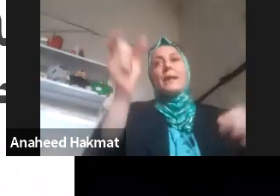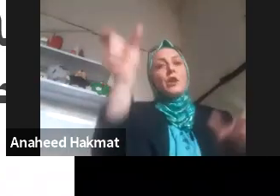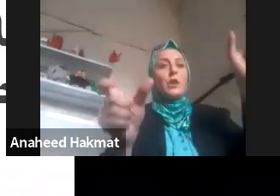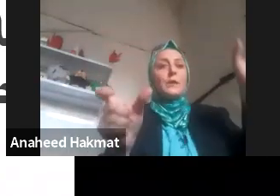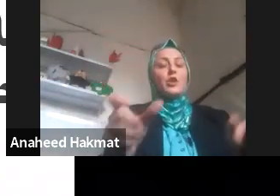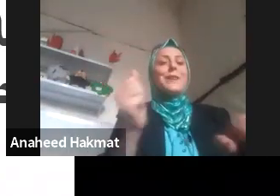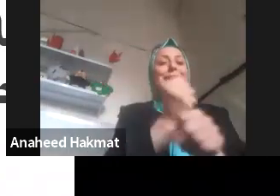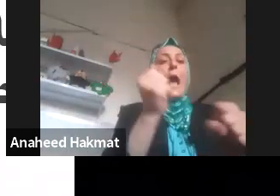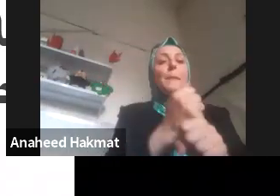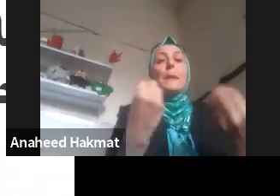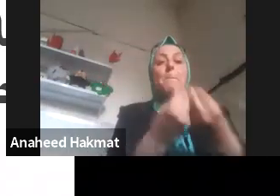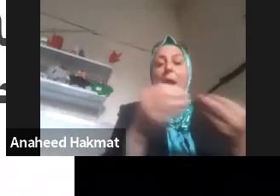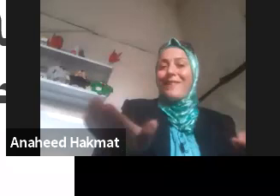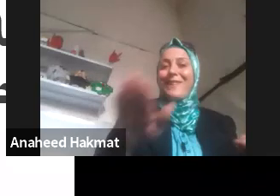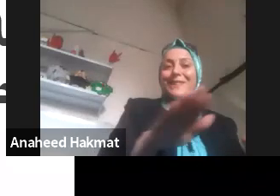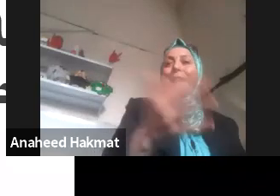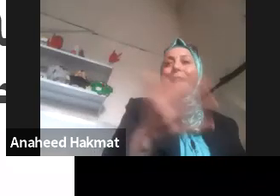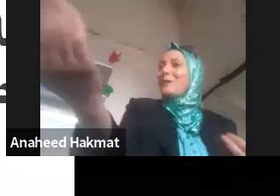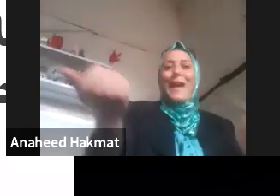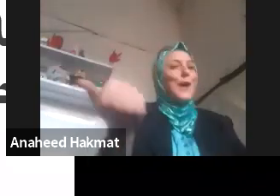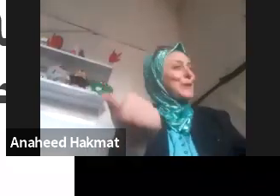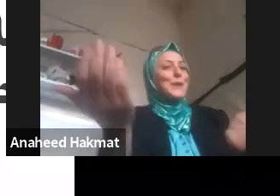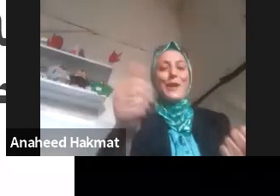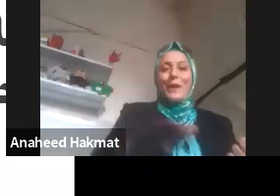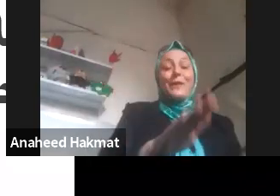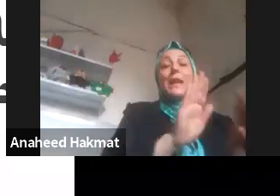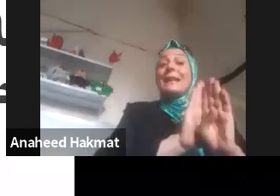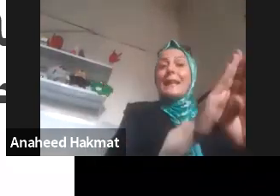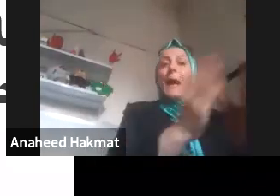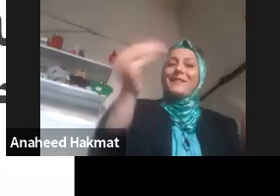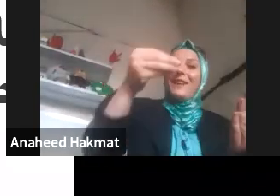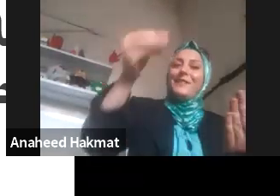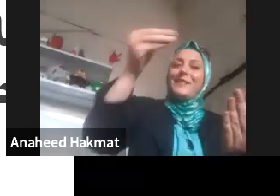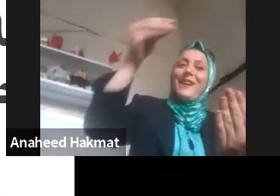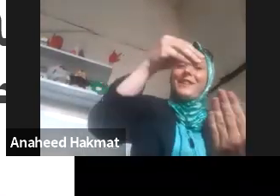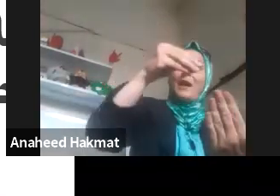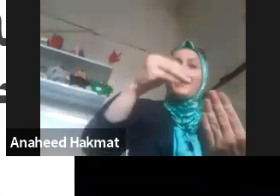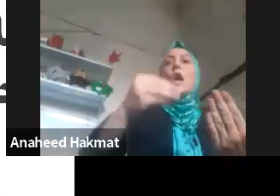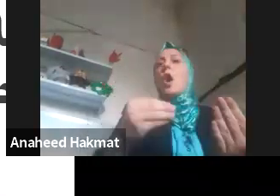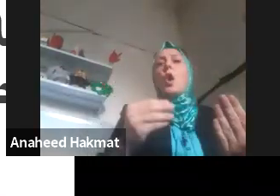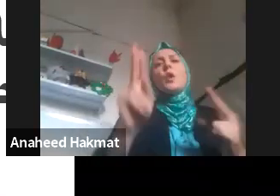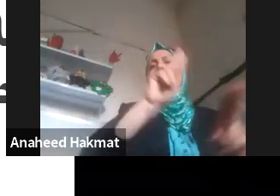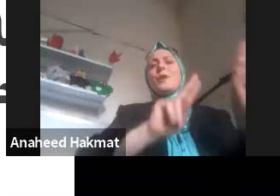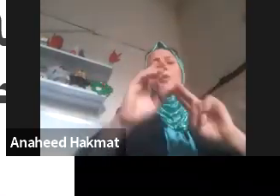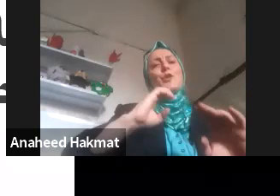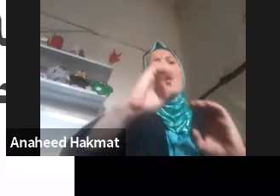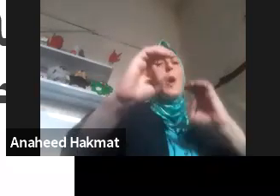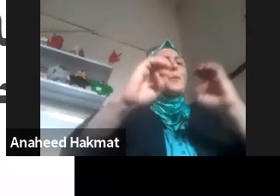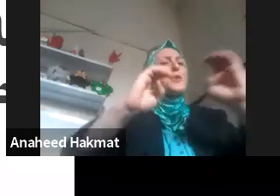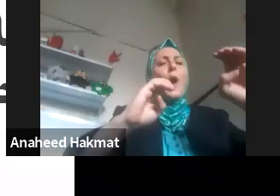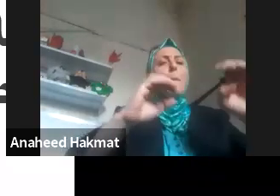إنهم يستقبلوا الأطفال، يقدموا دعم إضافي، يقدموا استشارات هاتفية، يقدموا